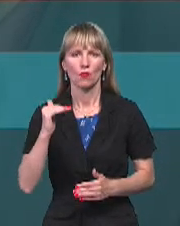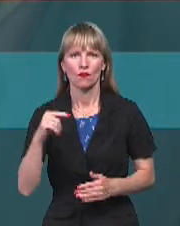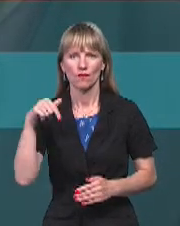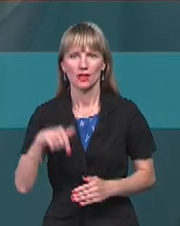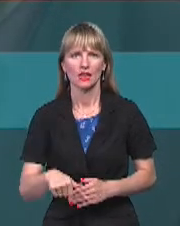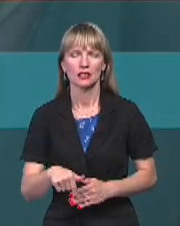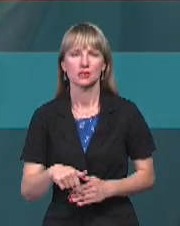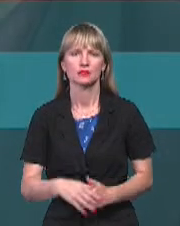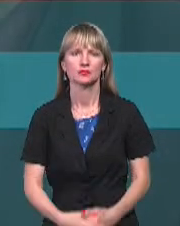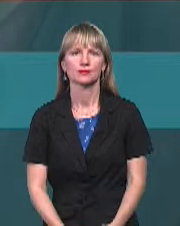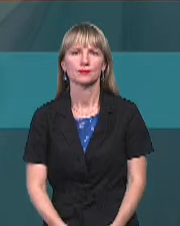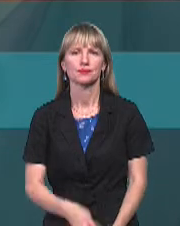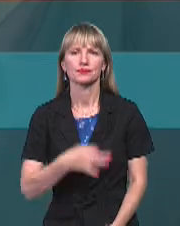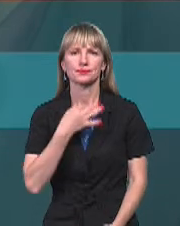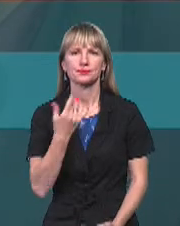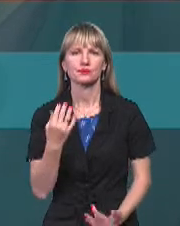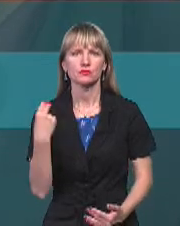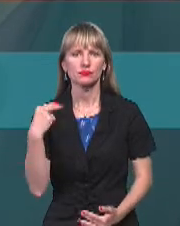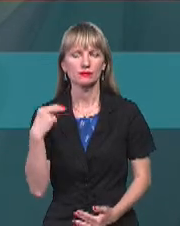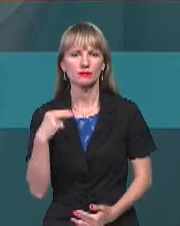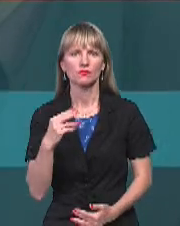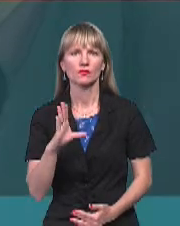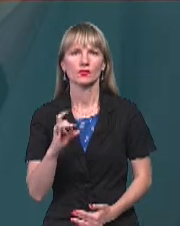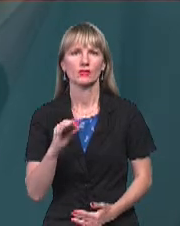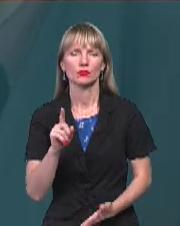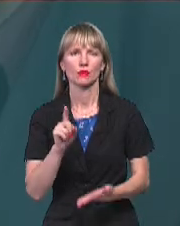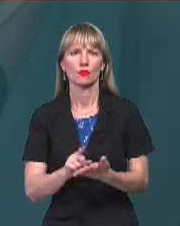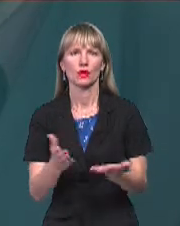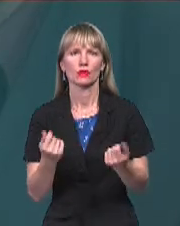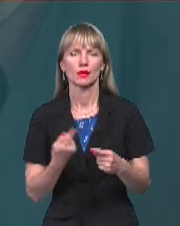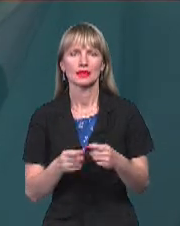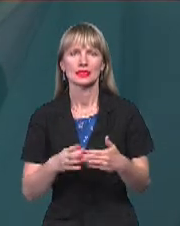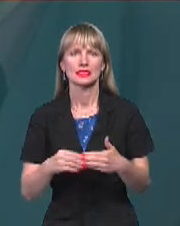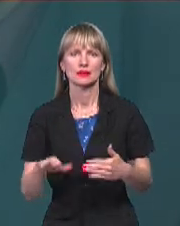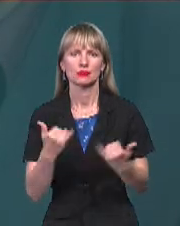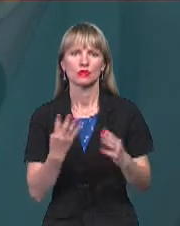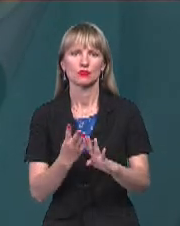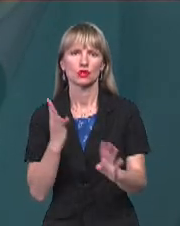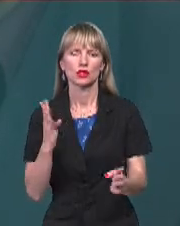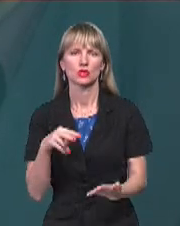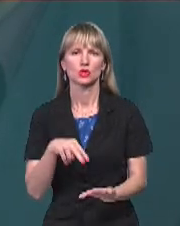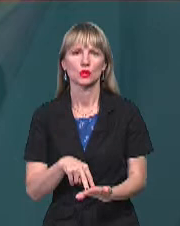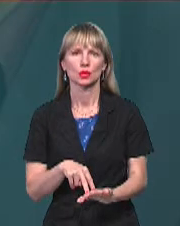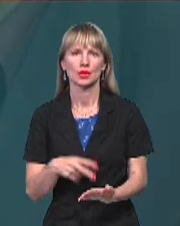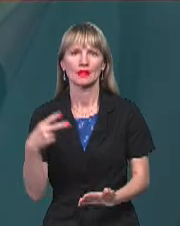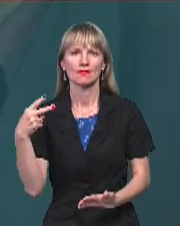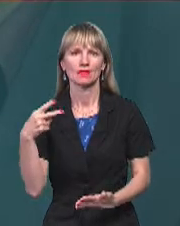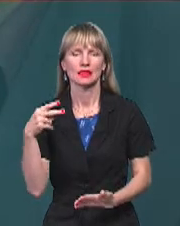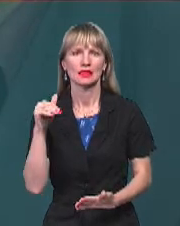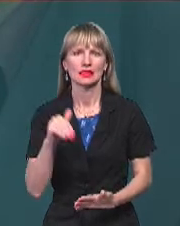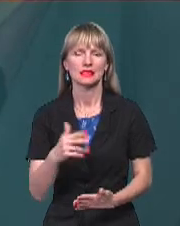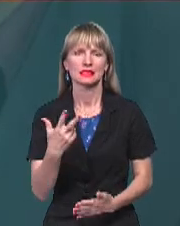донизу. Пане Андрію, а да. Скільки запорізьких ветеранів повинні отримати ці землі? Наразі в черзі стоїть